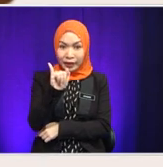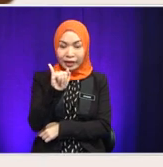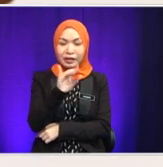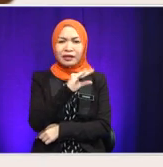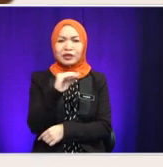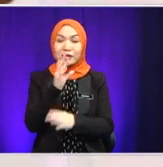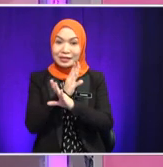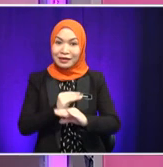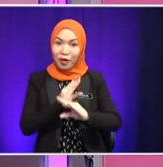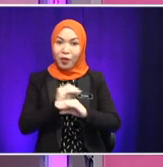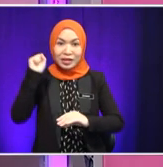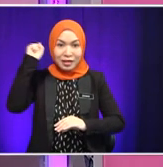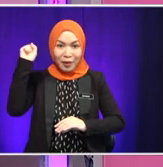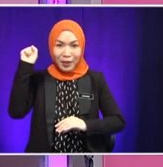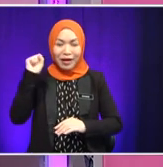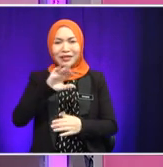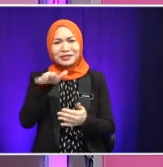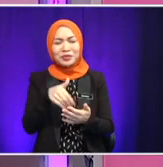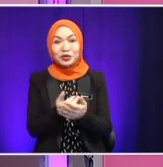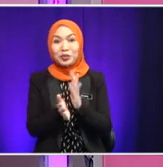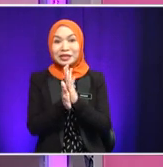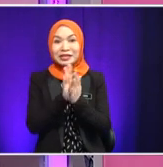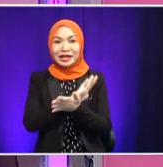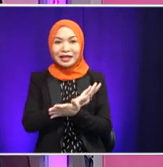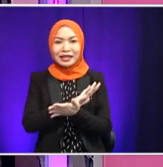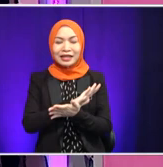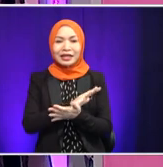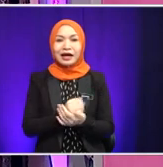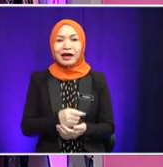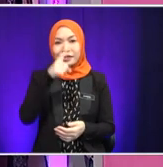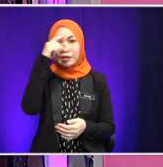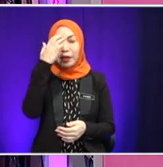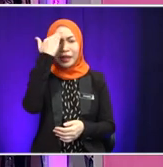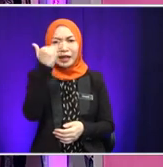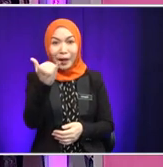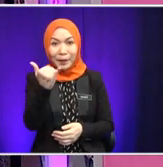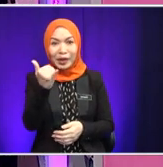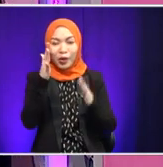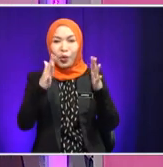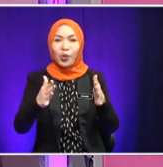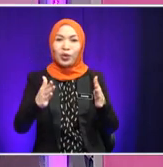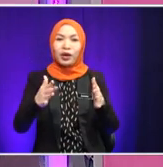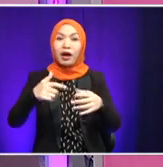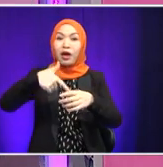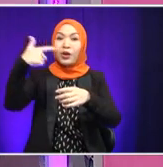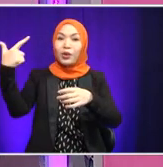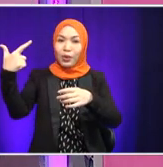diet tarikan kepada pelan-cum-pelancung AC ya dan EE yang paling serunya adalah yang istimewanya adalah berbagai makanan